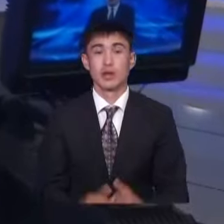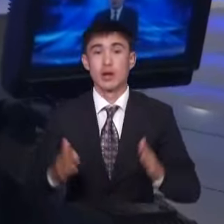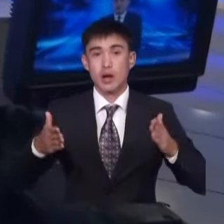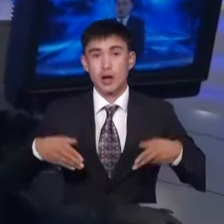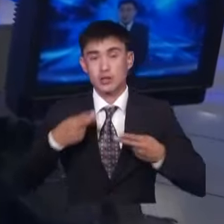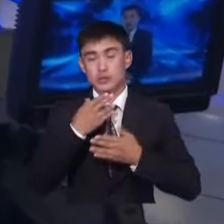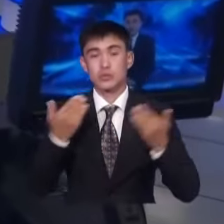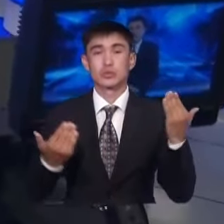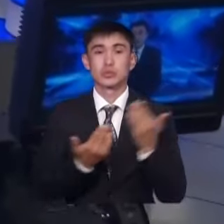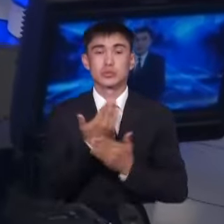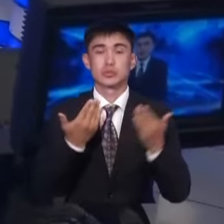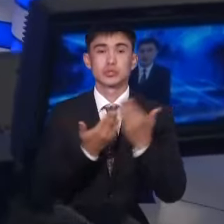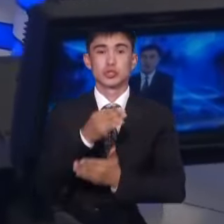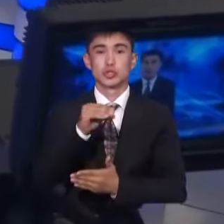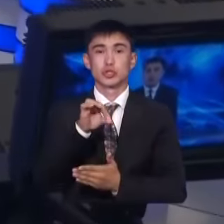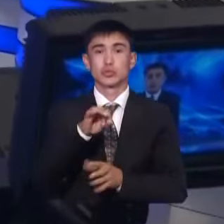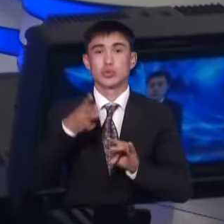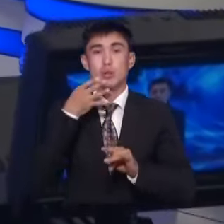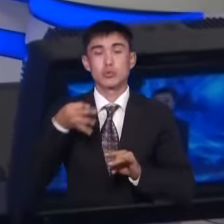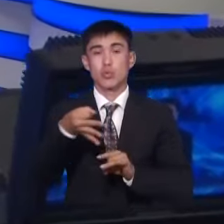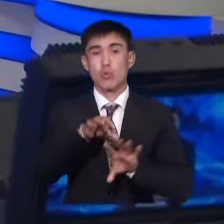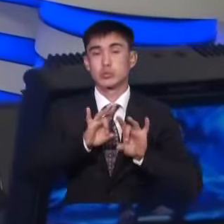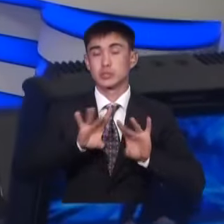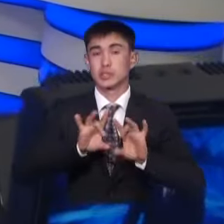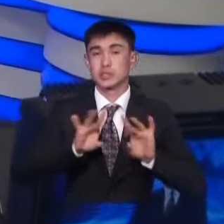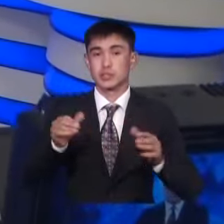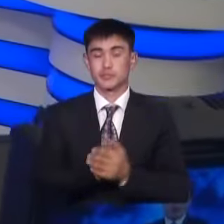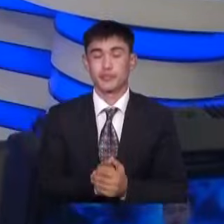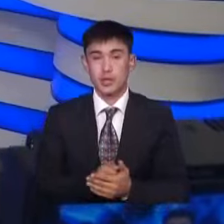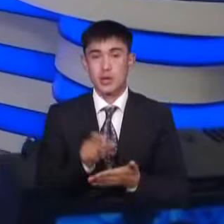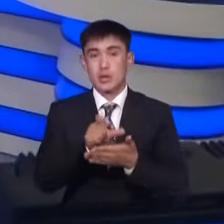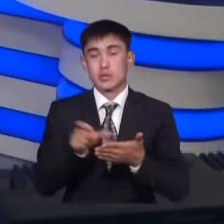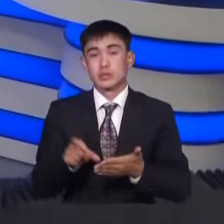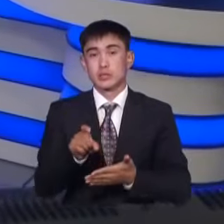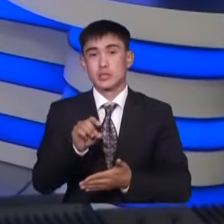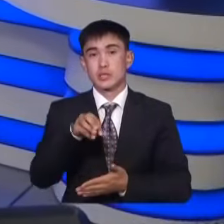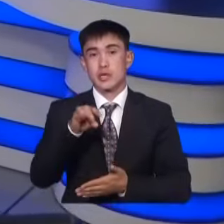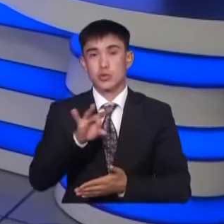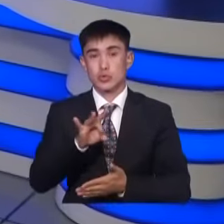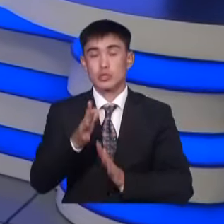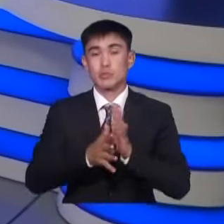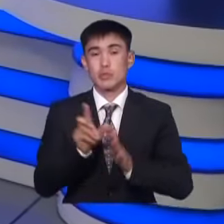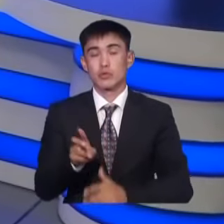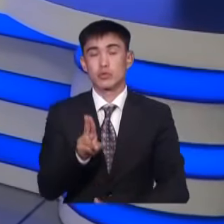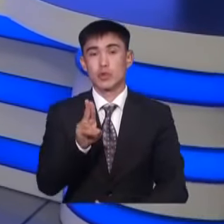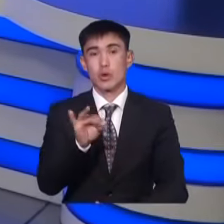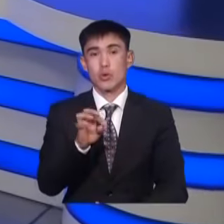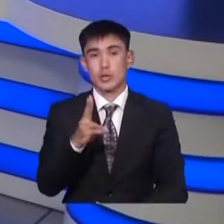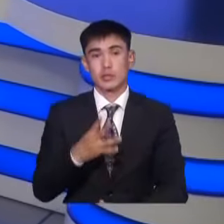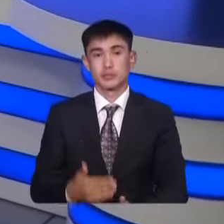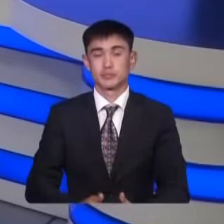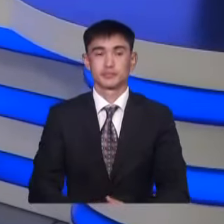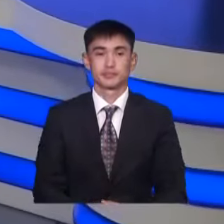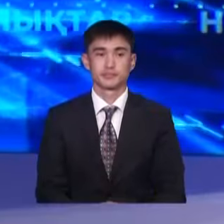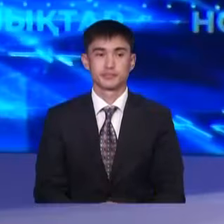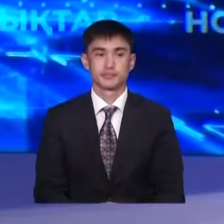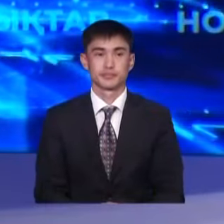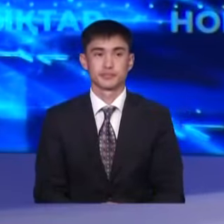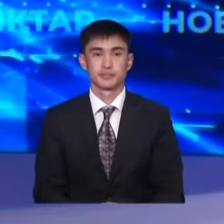қайырлы кеш, қымбатты көрермен, тікелей эфирде Алматы облысының қорытынды жаңалықтары. Жариялаушы Ернұр Медет, сурд аудармада Дәурен Кәдірбекұлы.